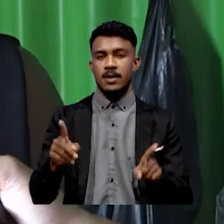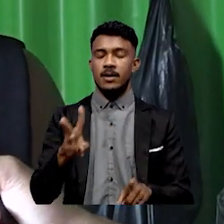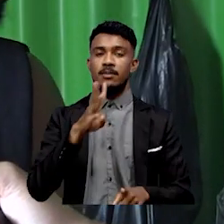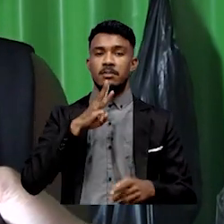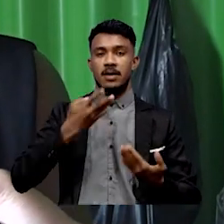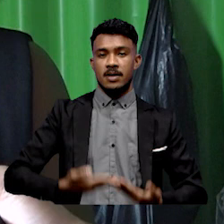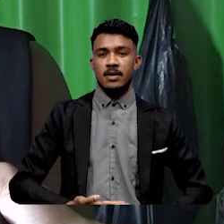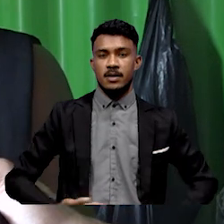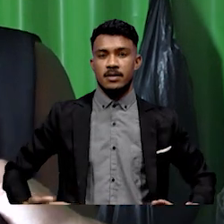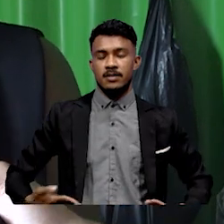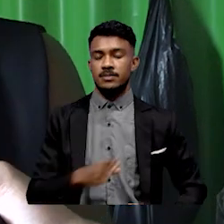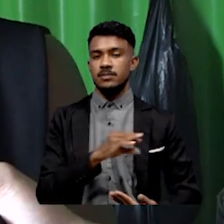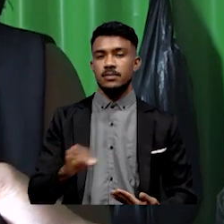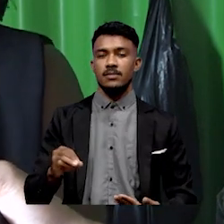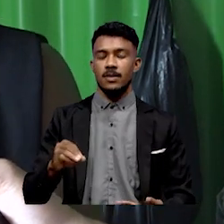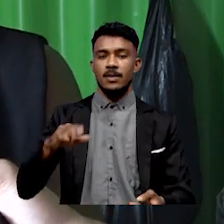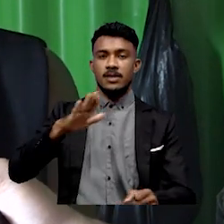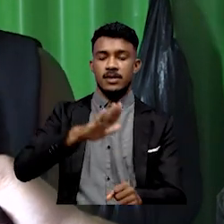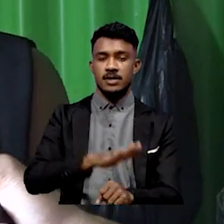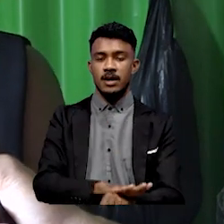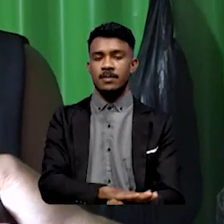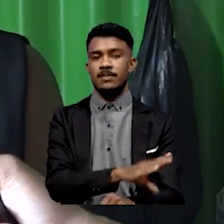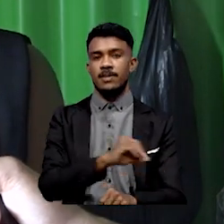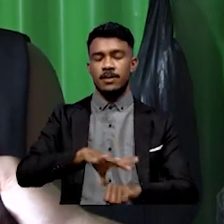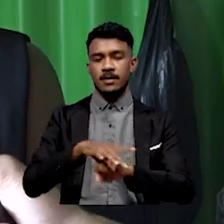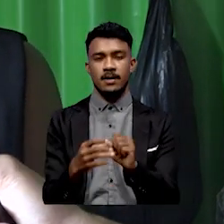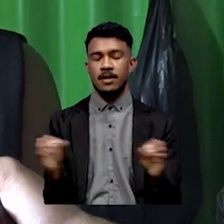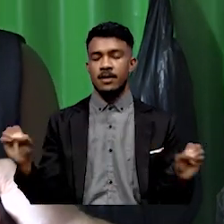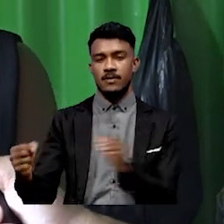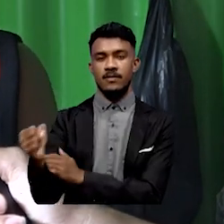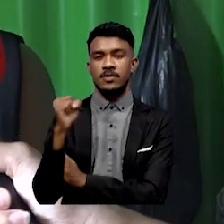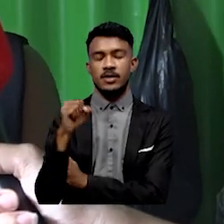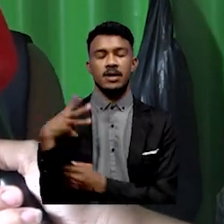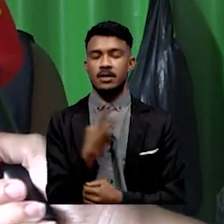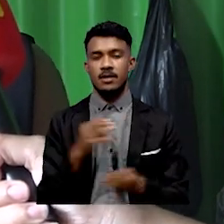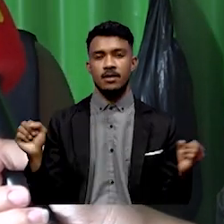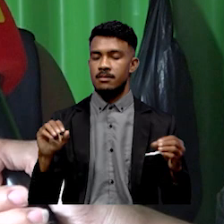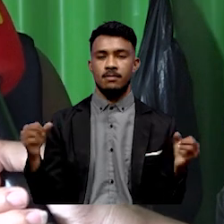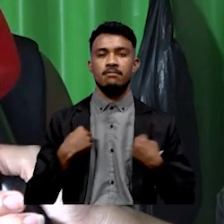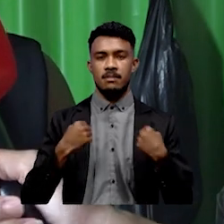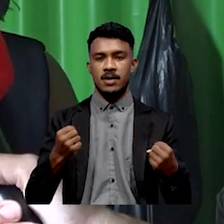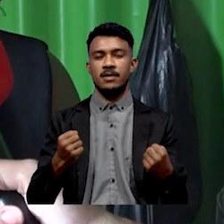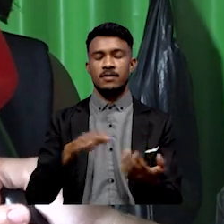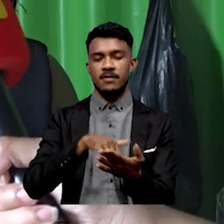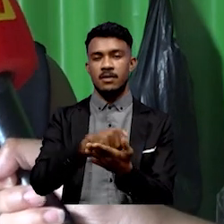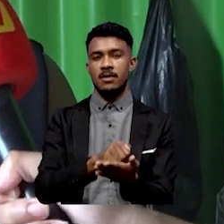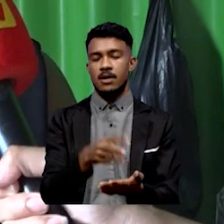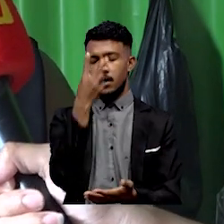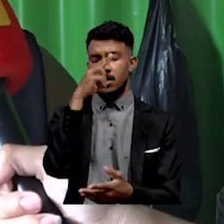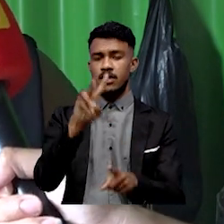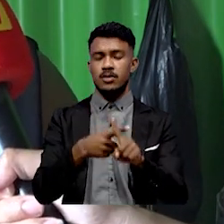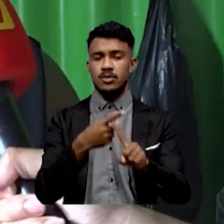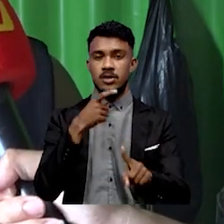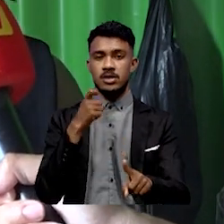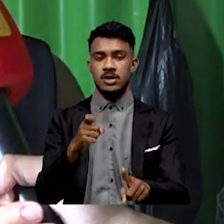rai masla meeting ona ne la bele bapotan bot ne masla dikas sibuk pote ona tamani tela labrani ona tamba em hare hosi dok ne emar turas ne